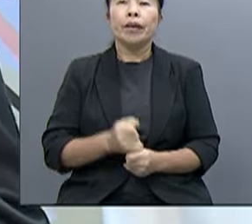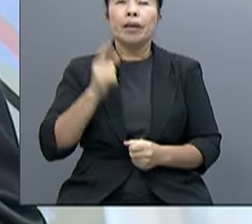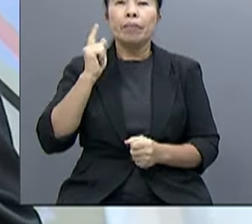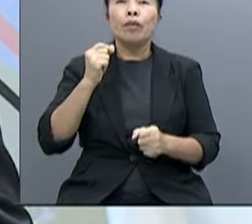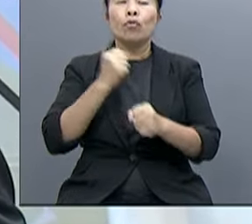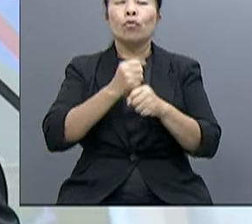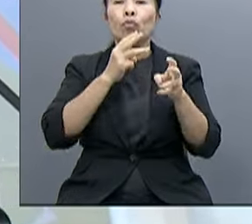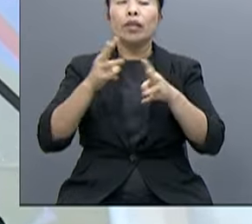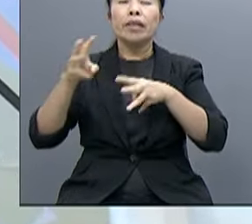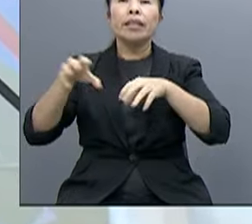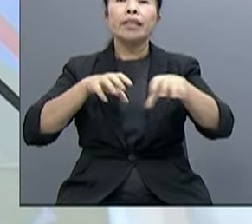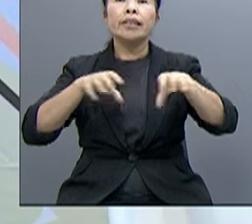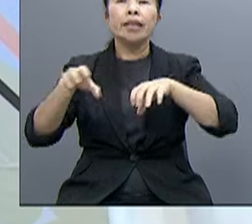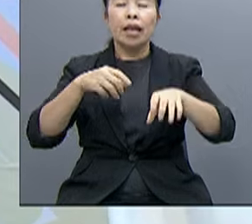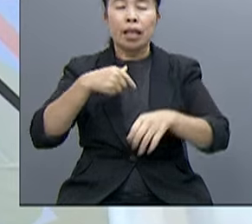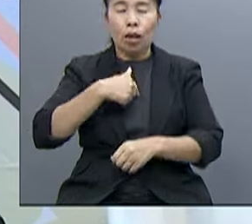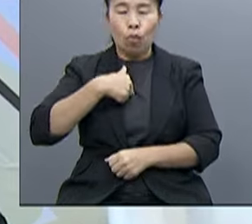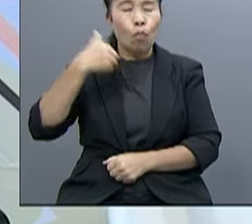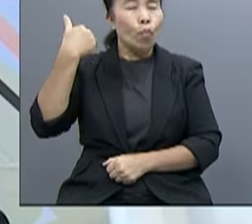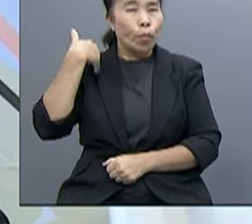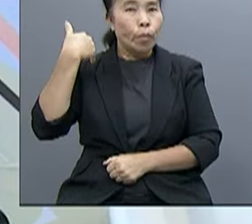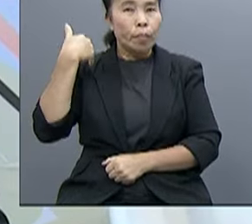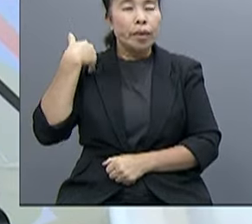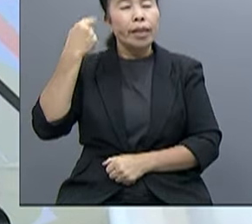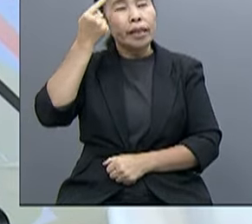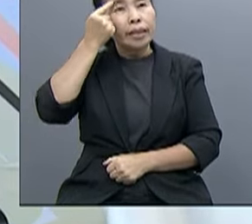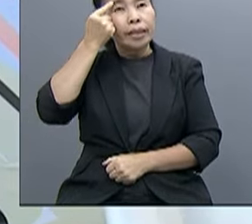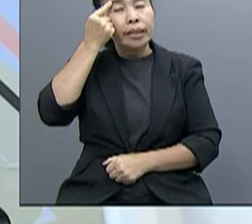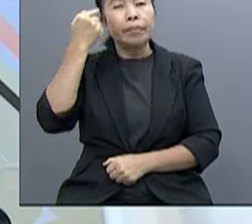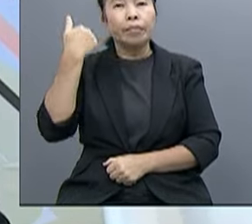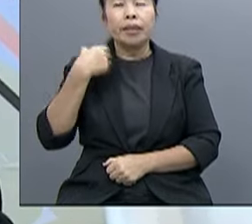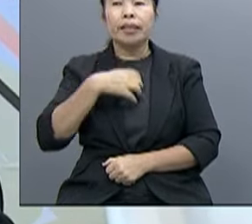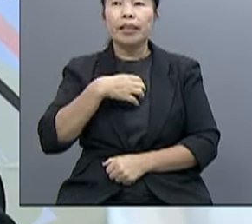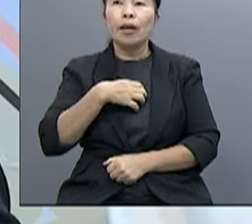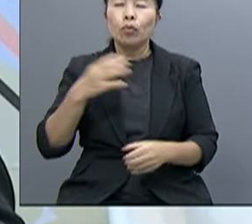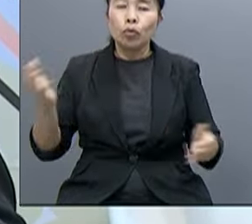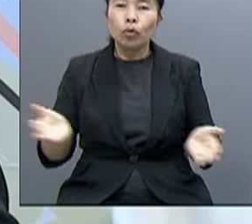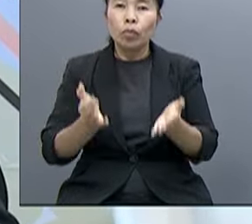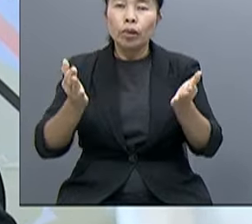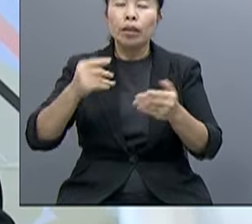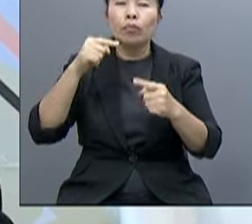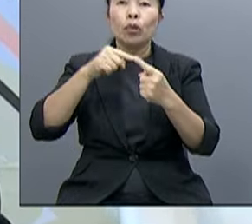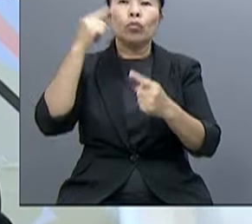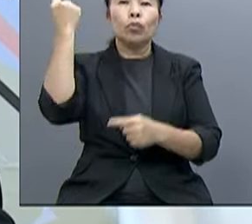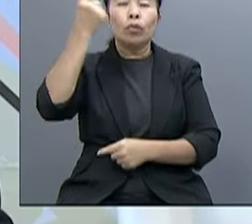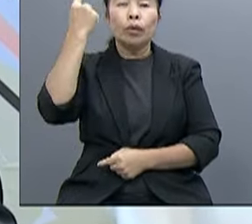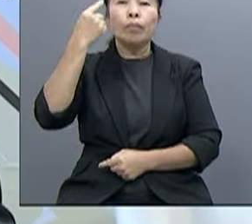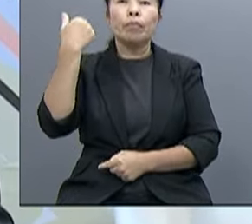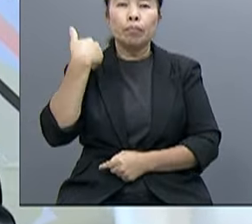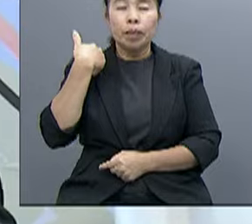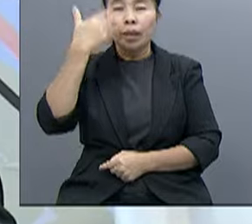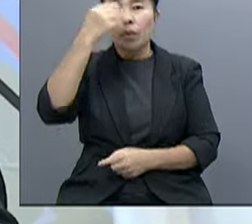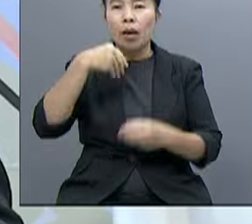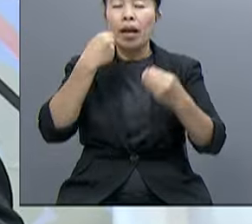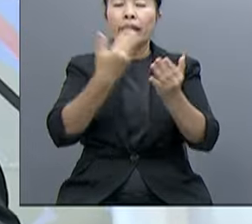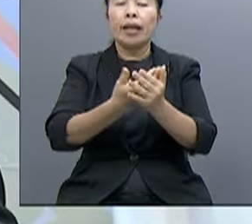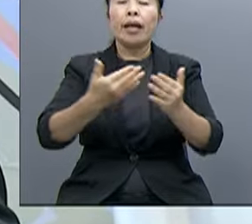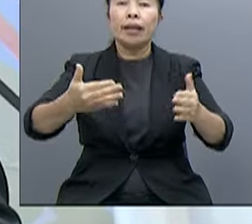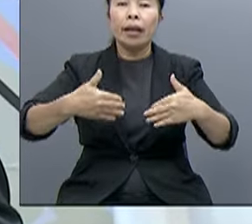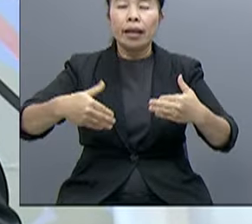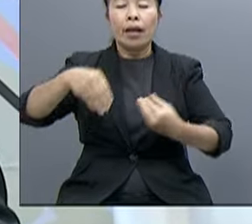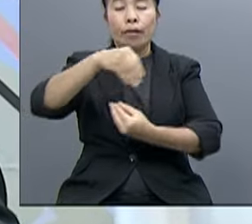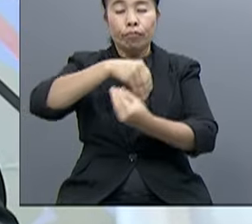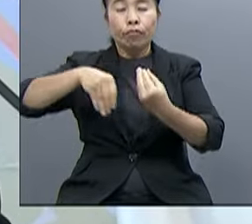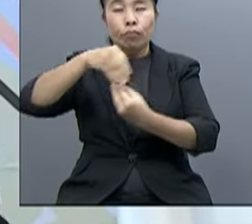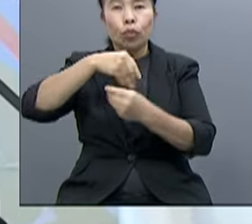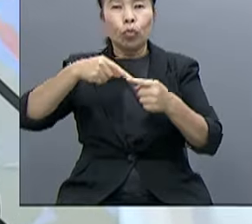างๆนั้นเรามีแนวทางที่คิดจะส่งเสริมให้มีการท่องเที่ยวเพื่อจะให้มีรายได้มาต่อยอดให้ได้ต